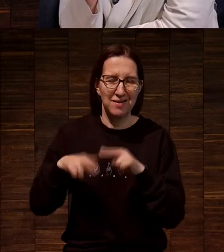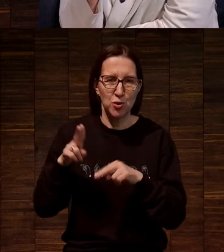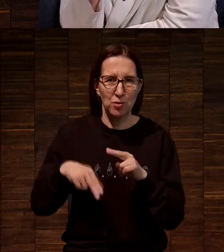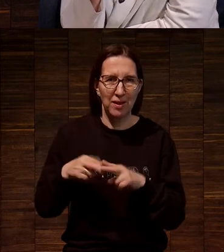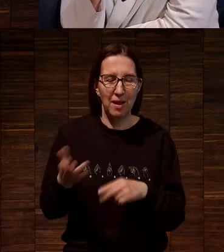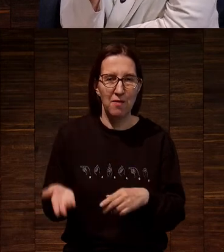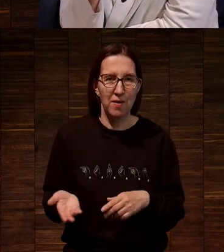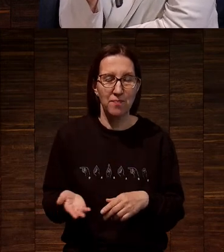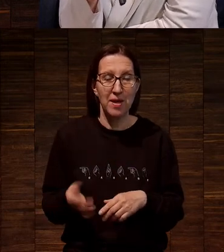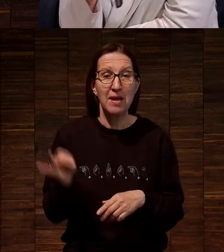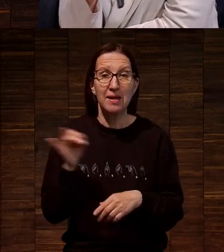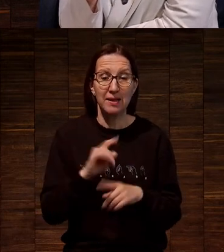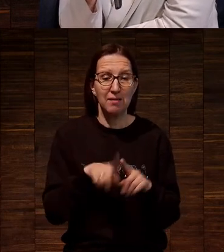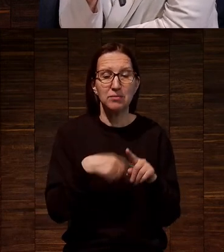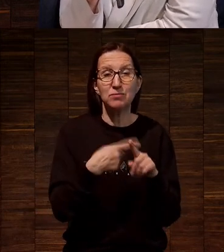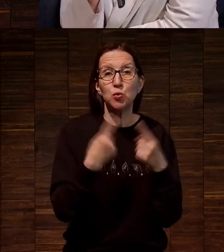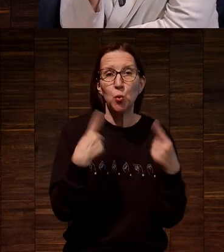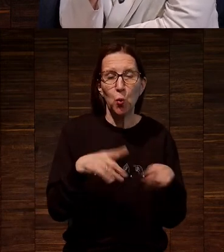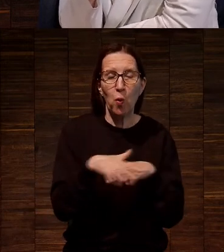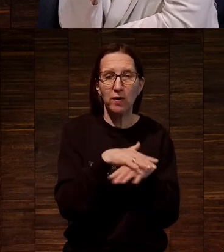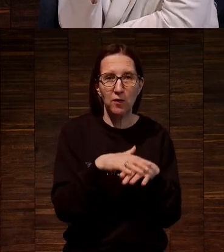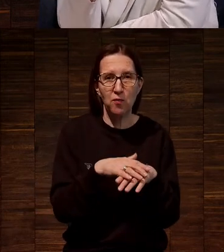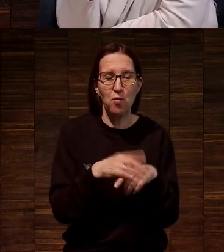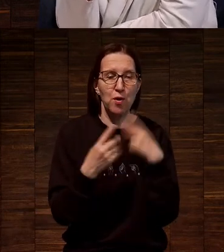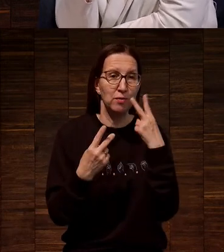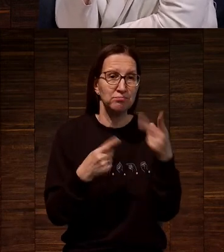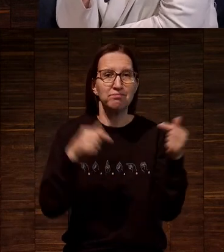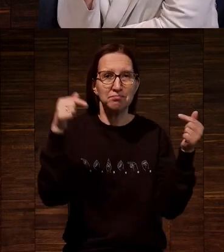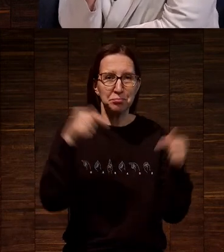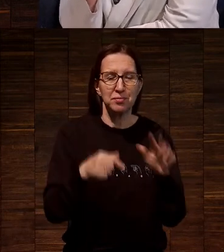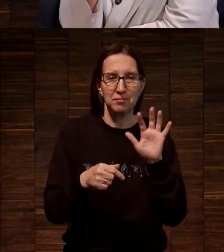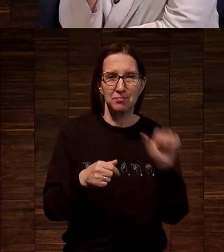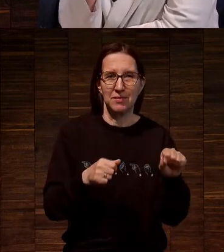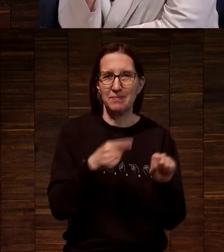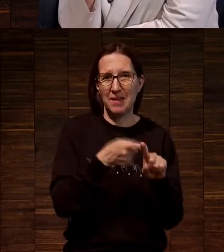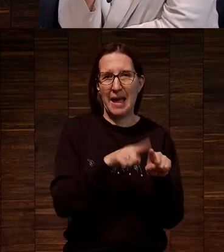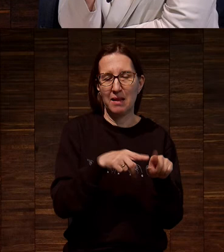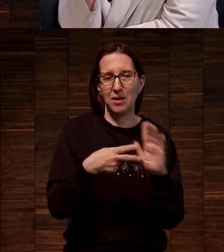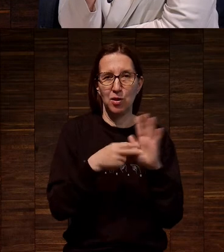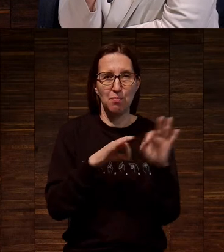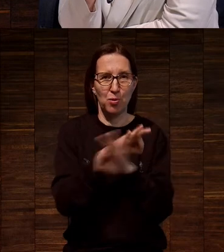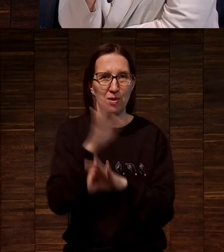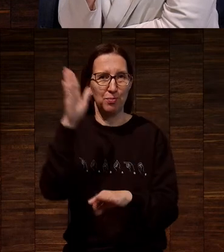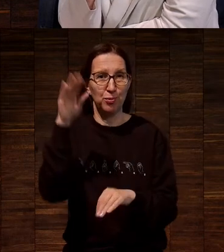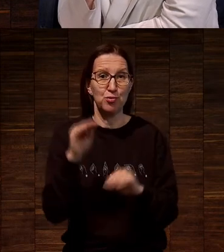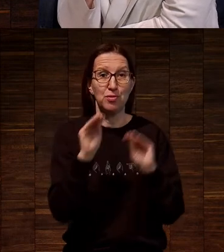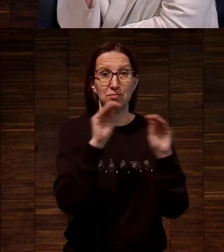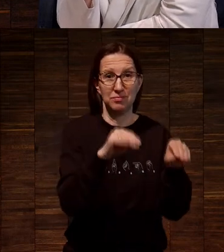строительного мусора. Следующий двор, который облюбовали авторы этого проекта,